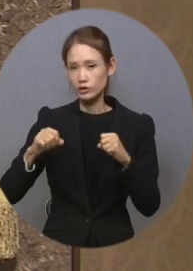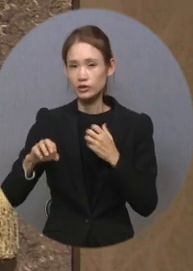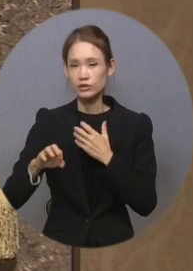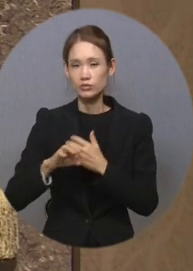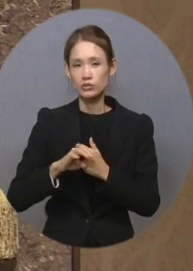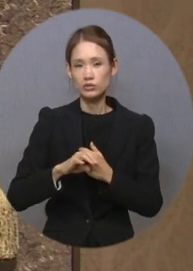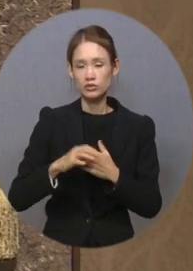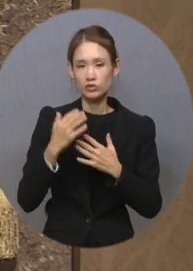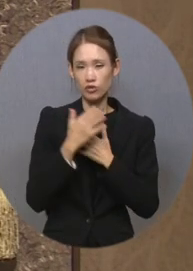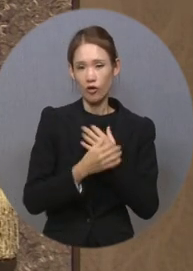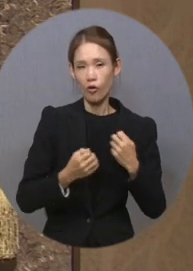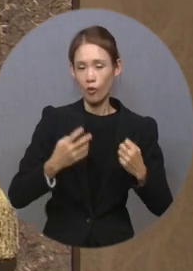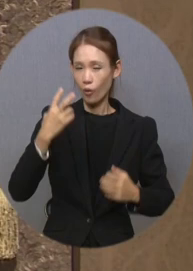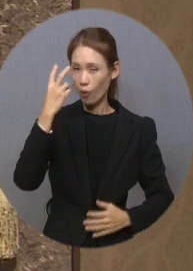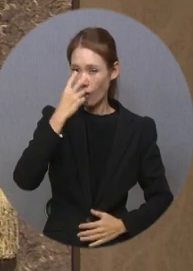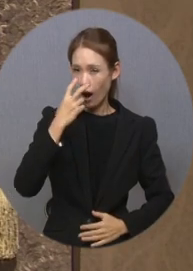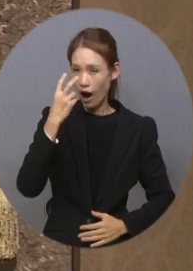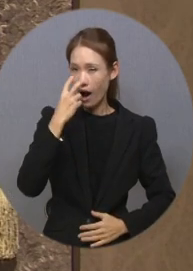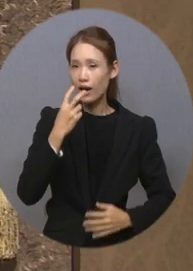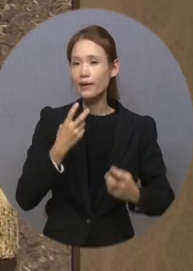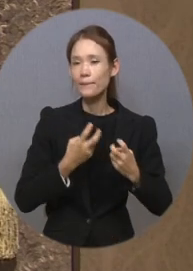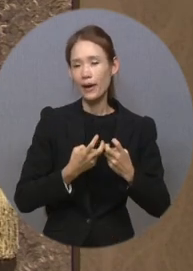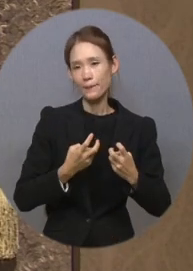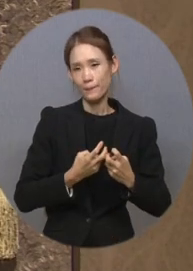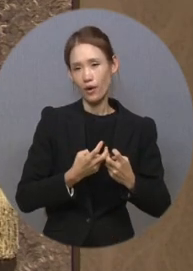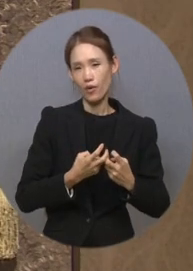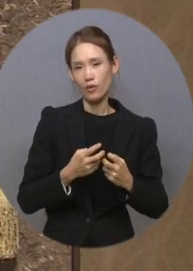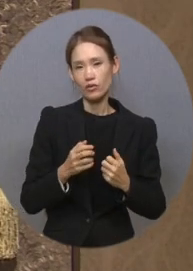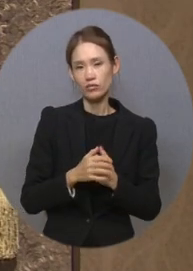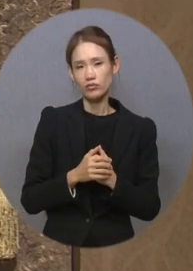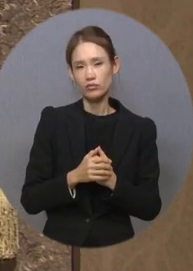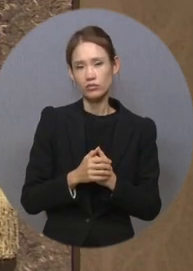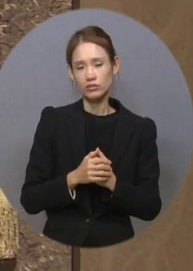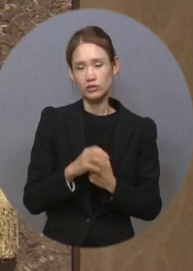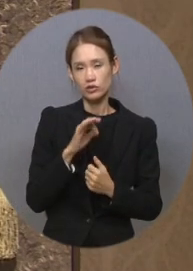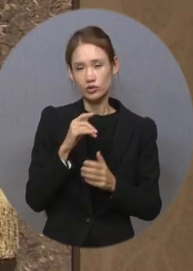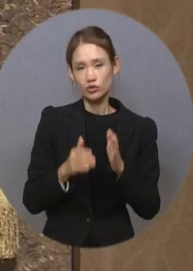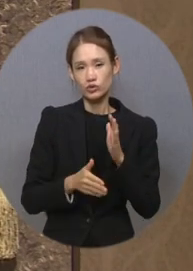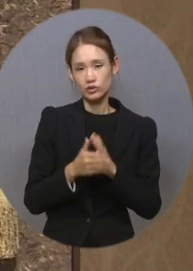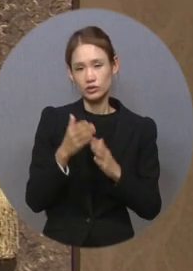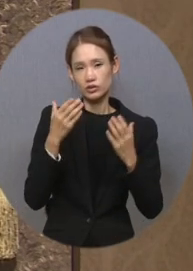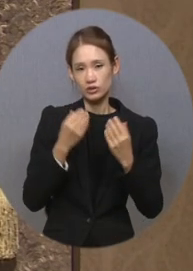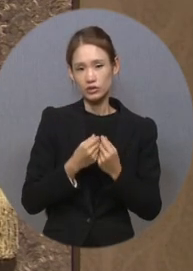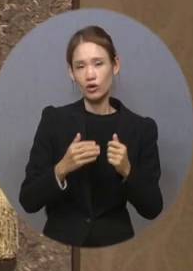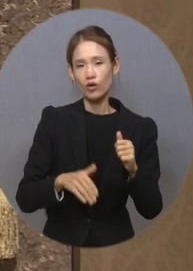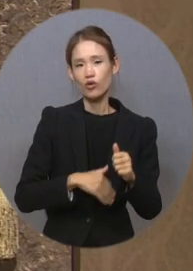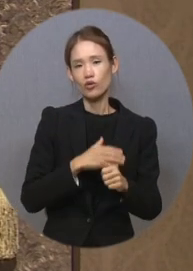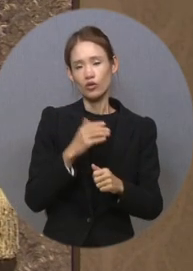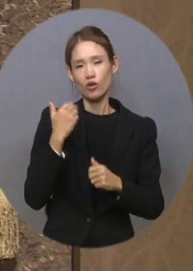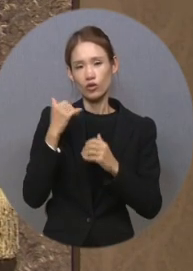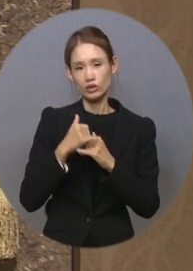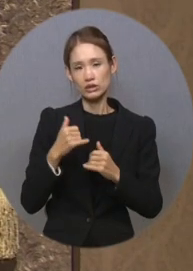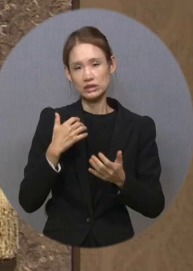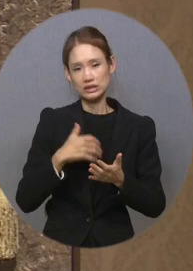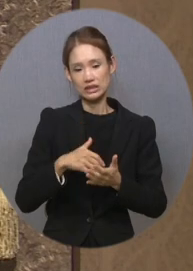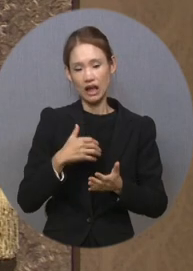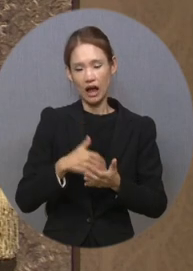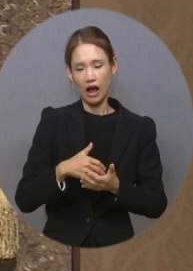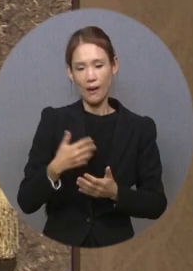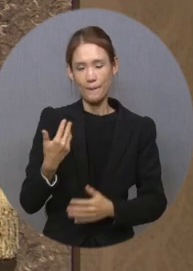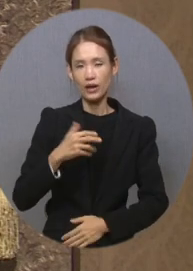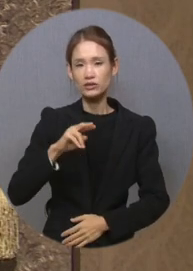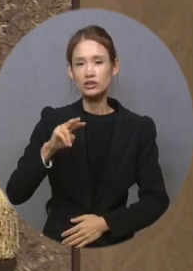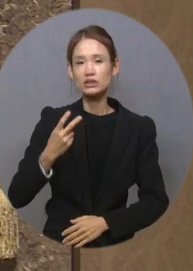건강을 관리하는 하나의 또 방법이거든요. 네. 그래서 우리 여수시 경우는 어르신 일자리가 8,200개